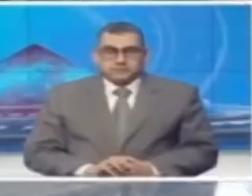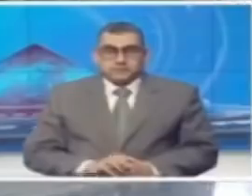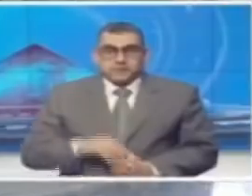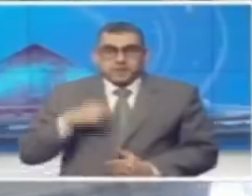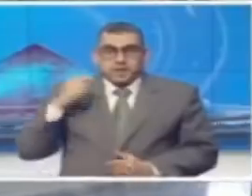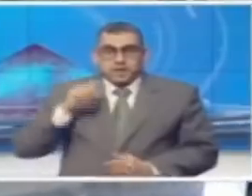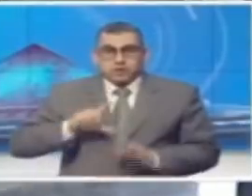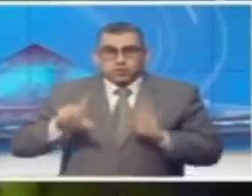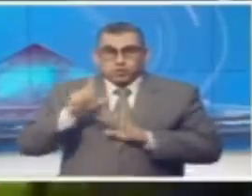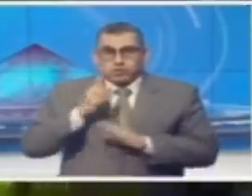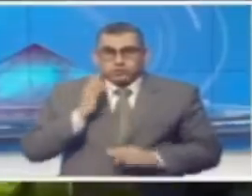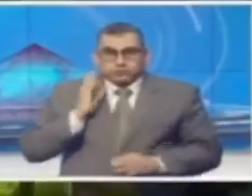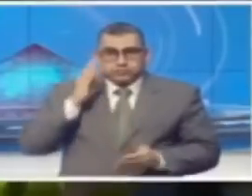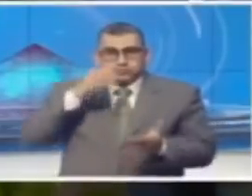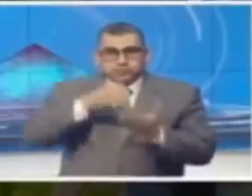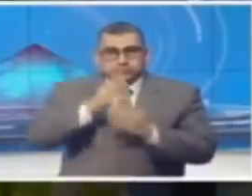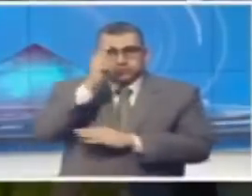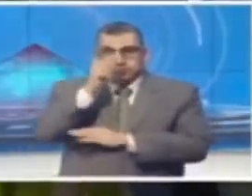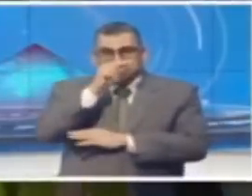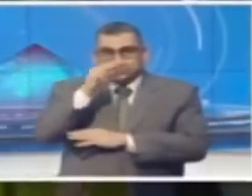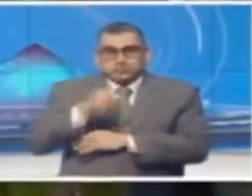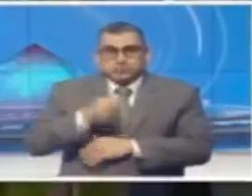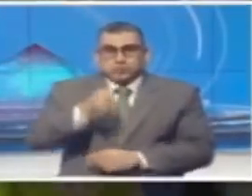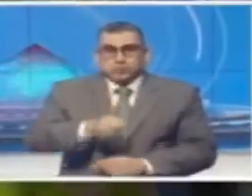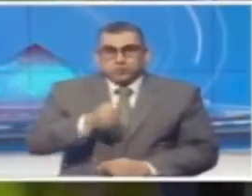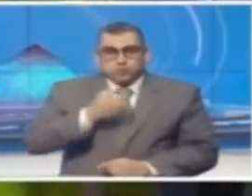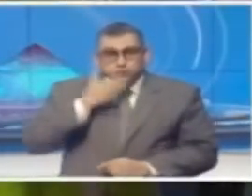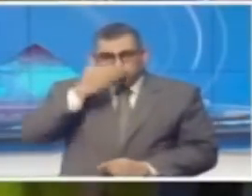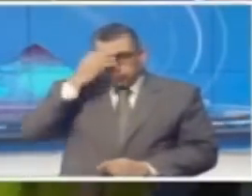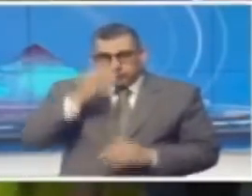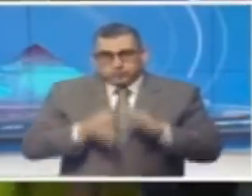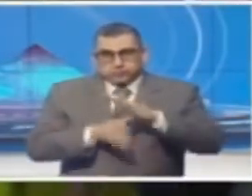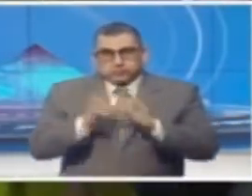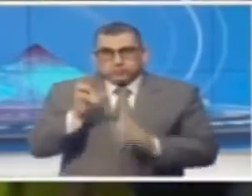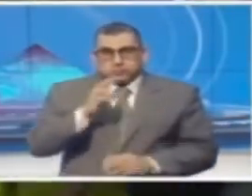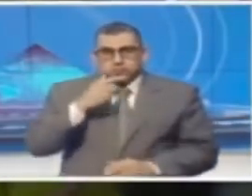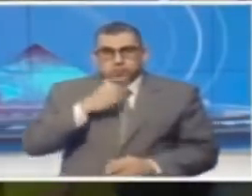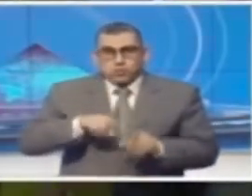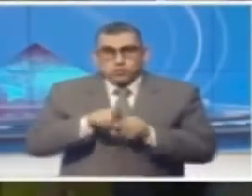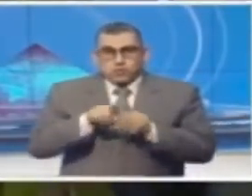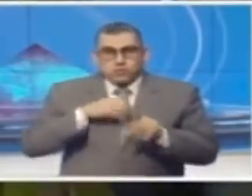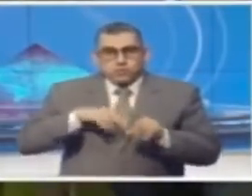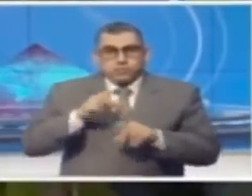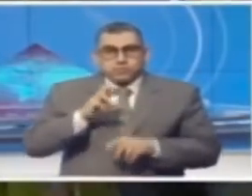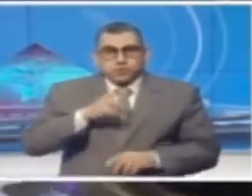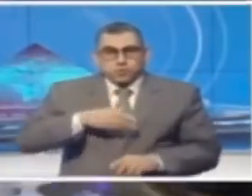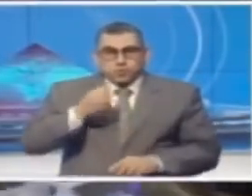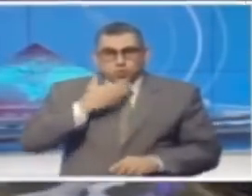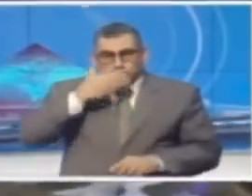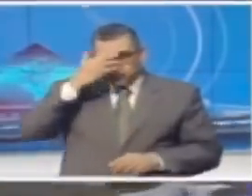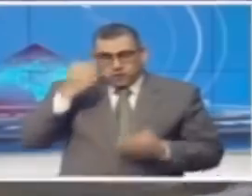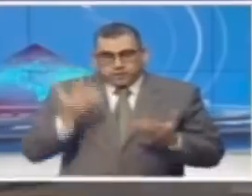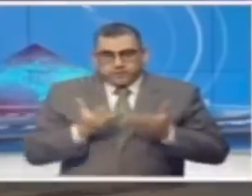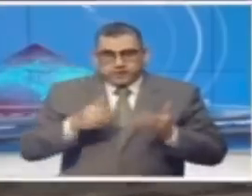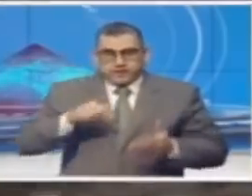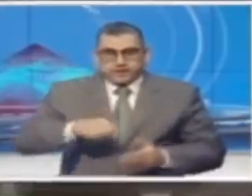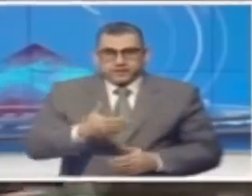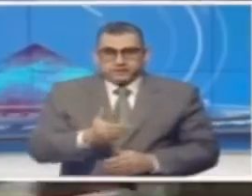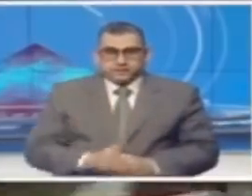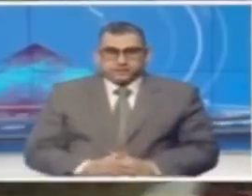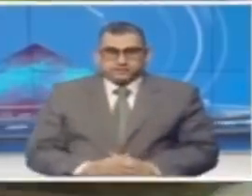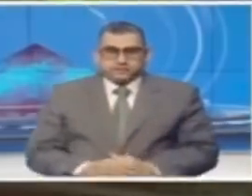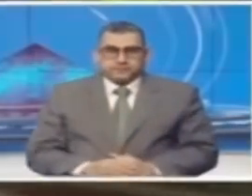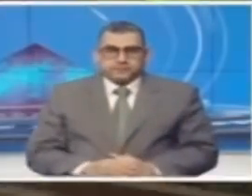رئيس الوزراء يزور الكاتدرائية لتقديم التهنئة للبابا تودروس والأخوة الأقباط بعيد الميلاد المجيد.